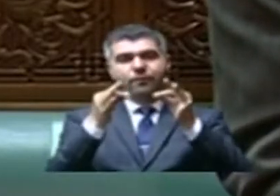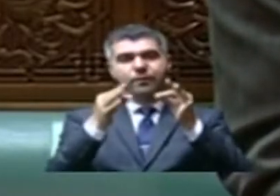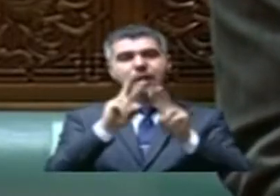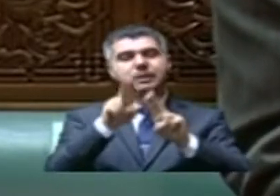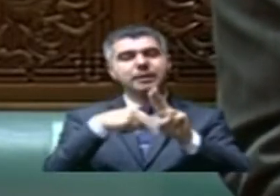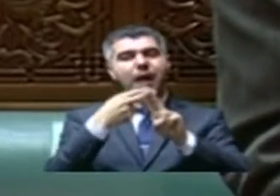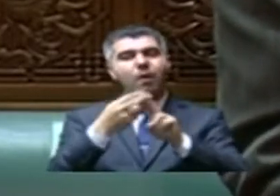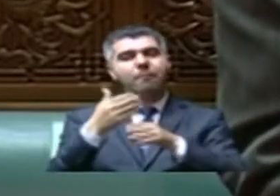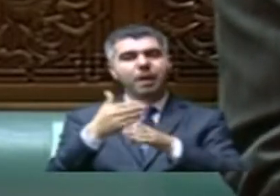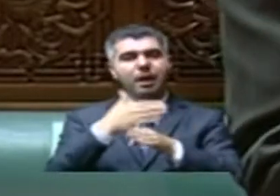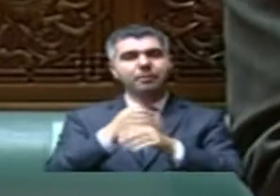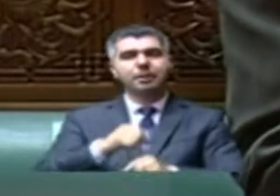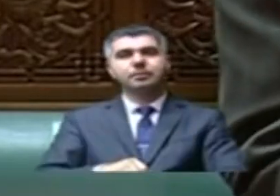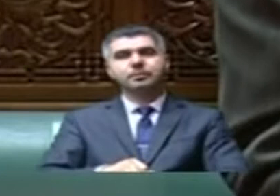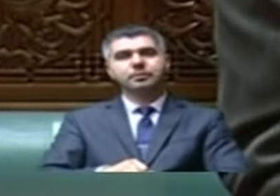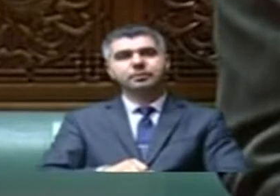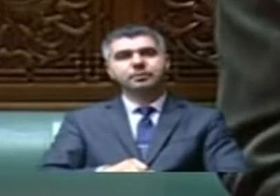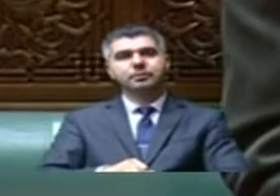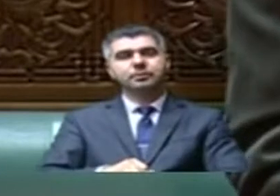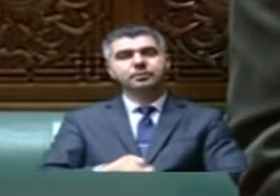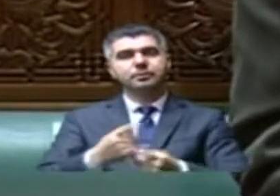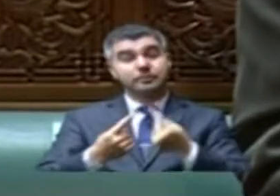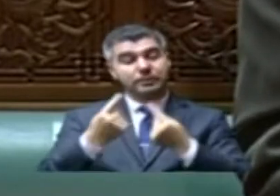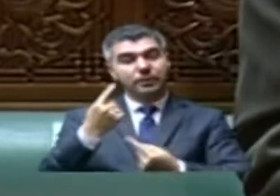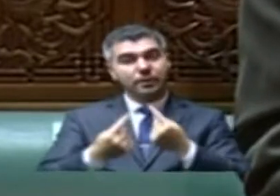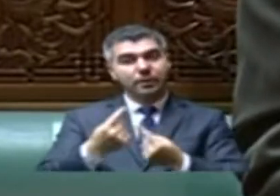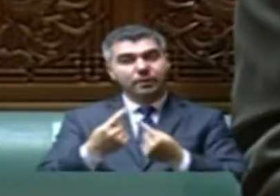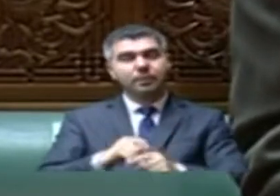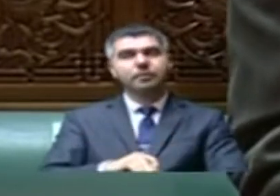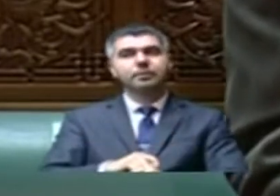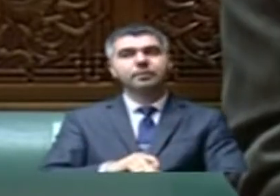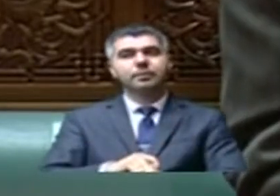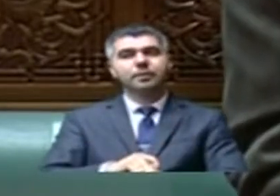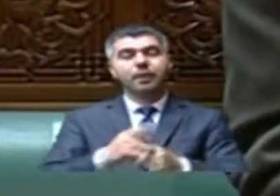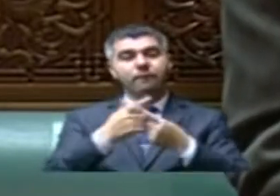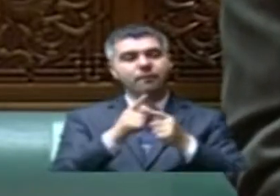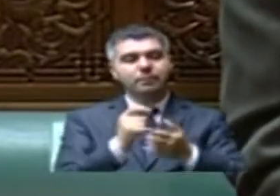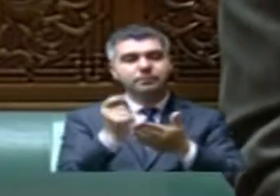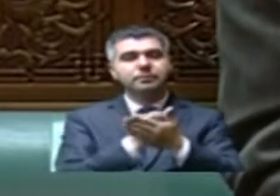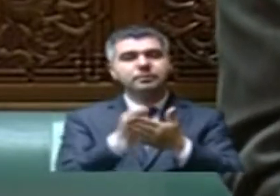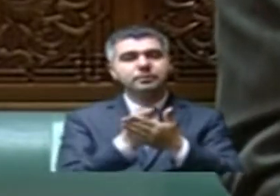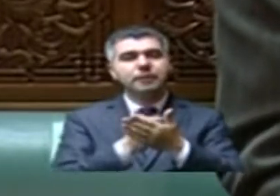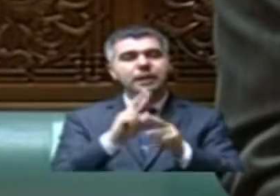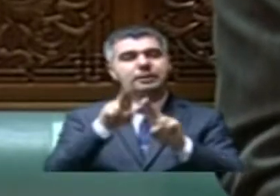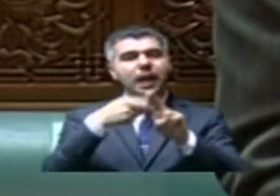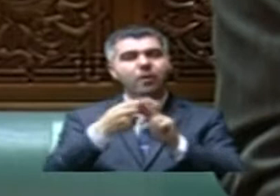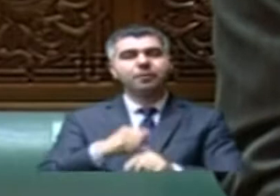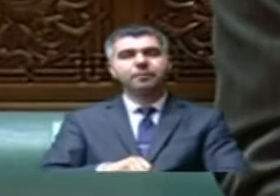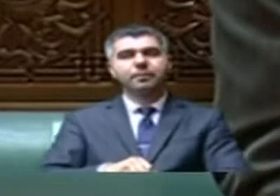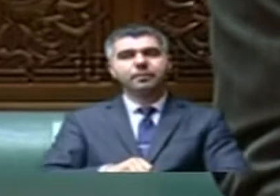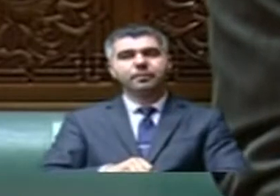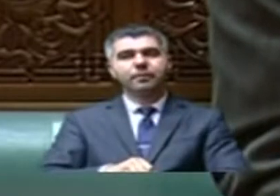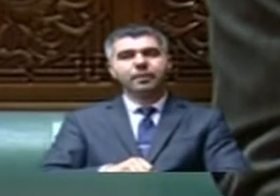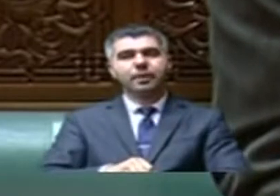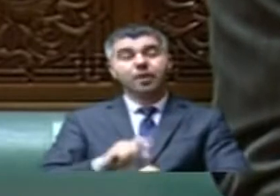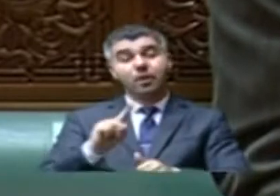سيد الوزير التي جاءت على جوابكم الآن كما جاءت في جوابكم الكتابي. أولا، تم إظهار